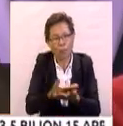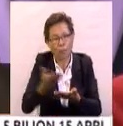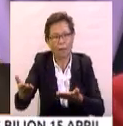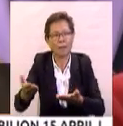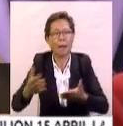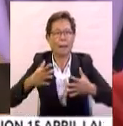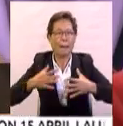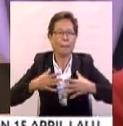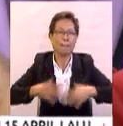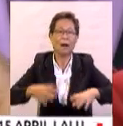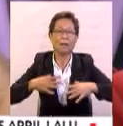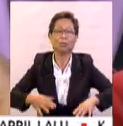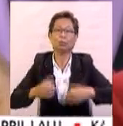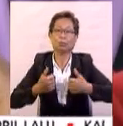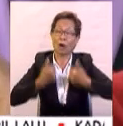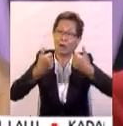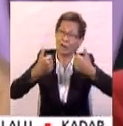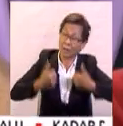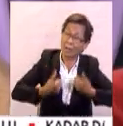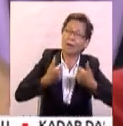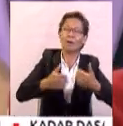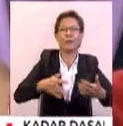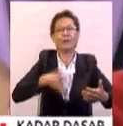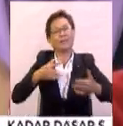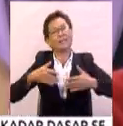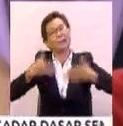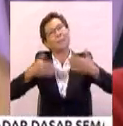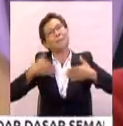raya, dan kami merasa sangat gembira pada